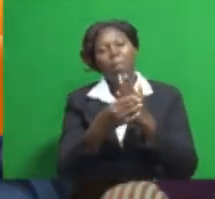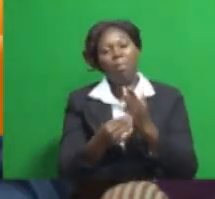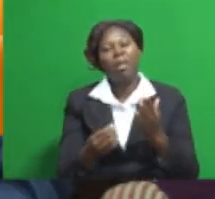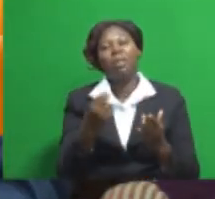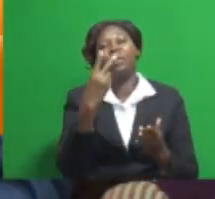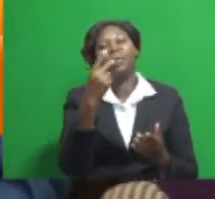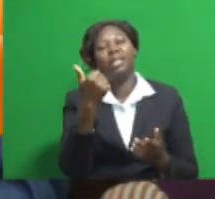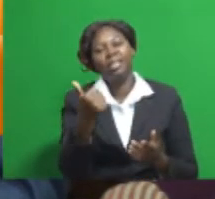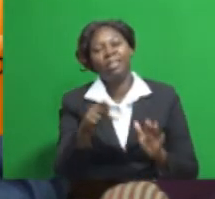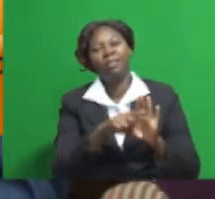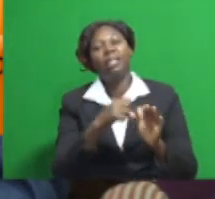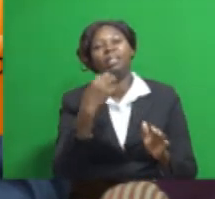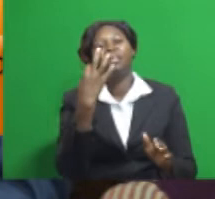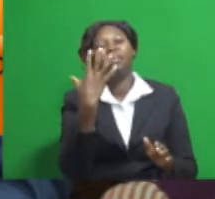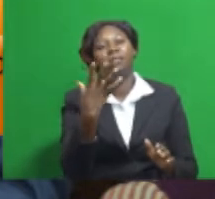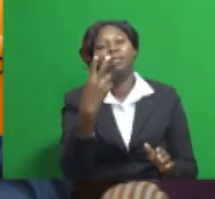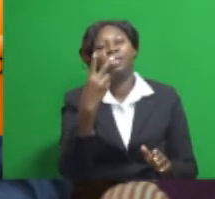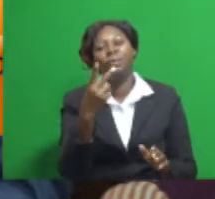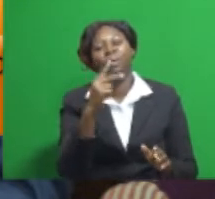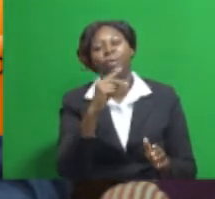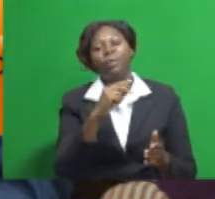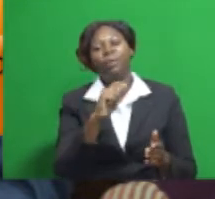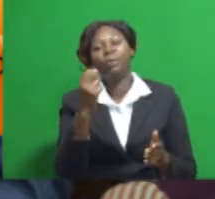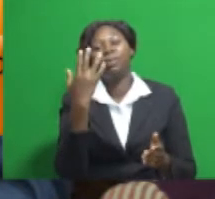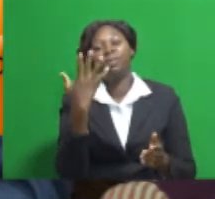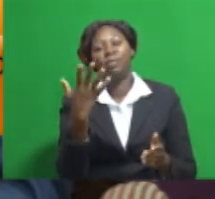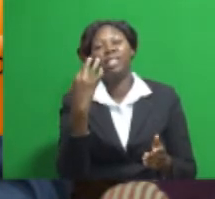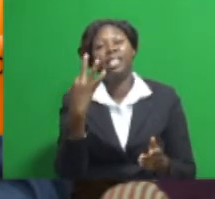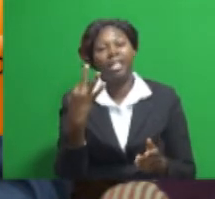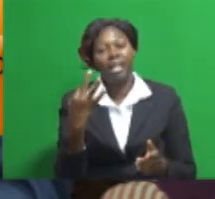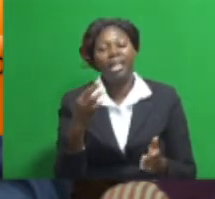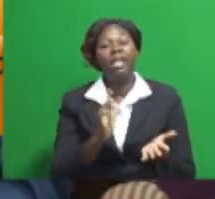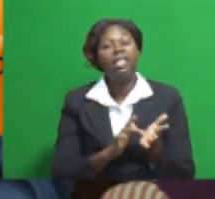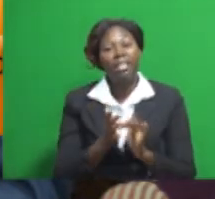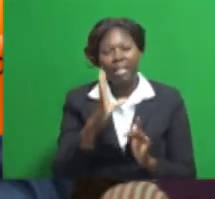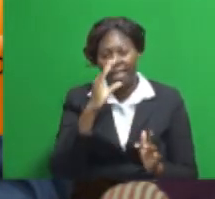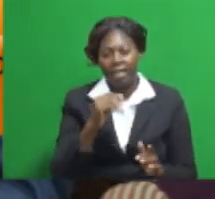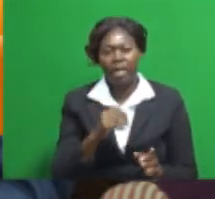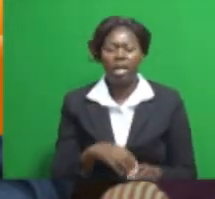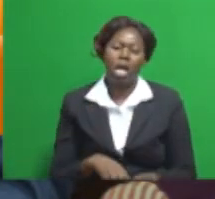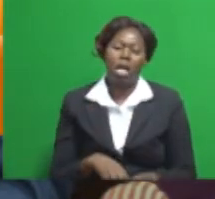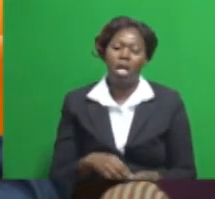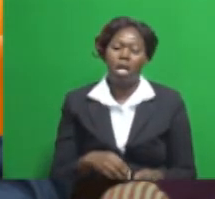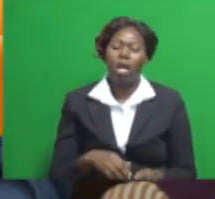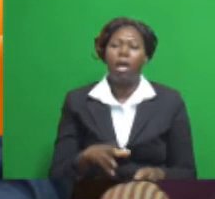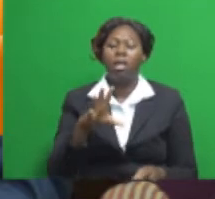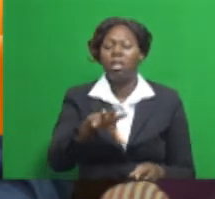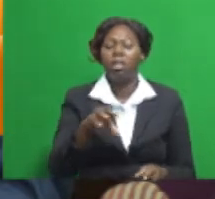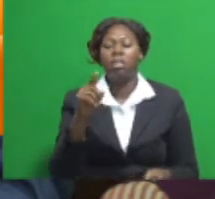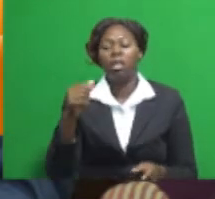verse 52 na 53. Yes. Zvino Jesu akati kwaari, dzosera munondo wako mumuhara.